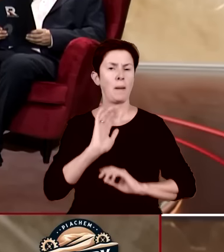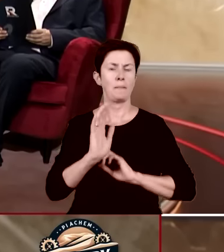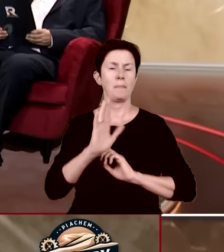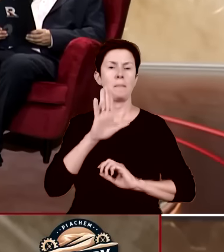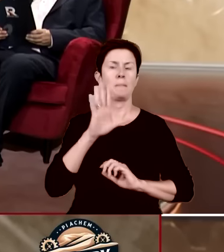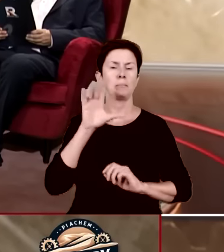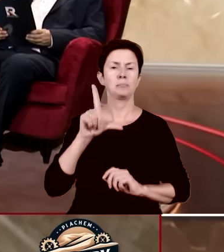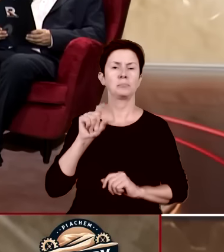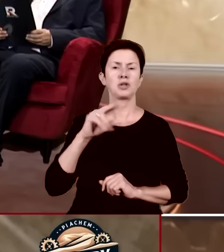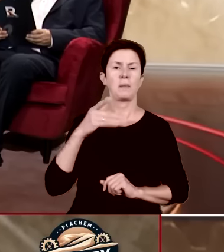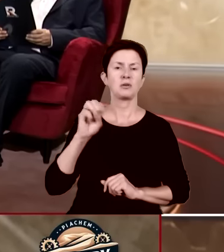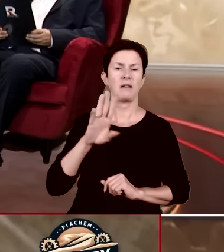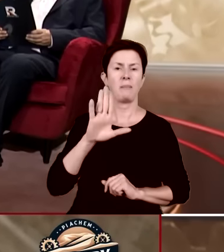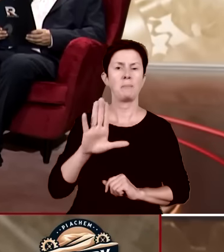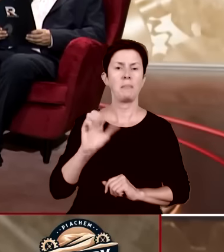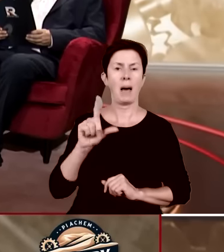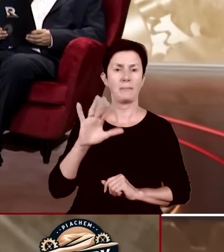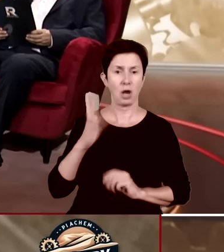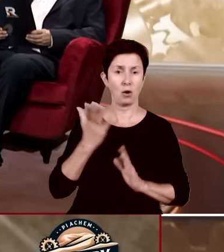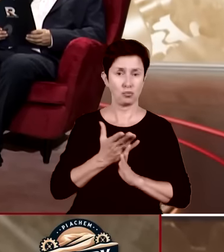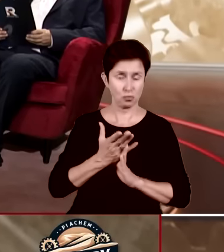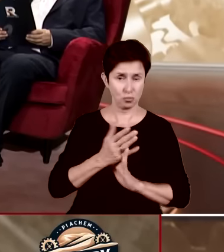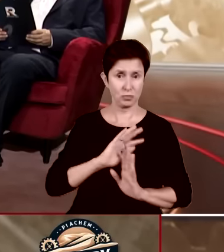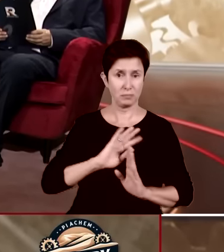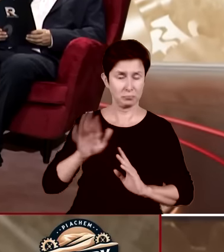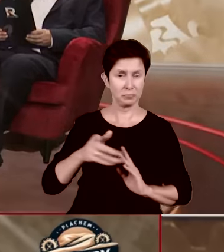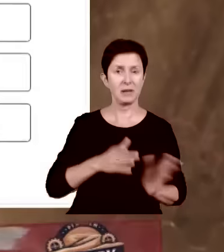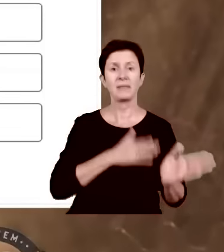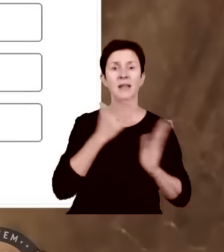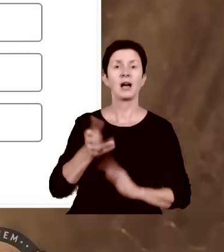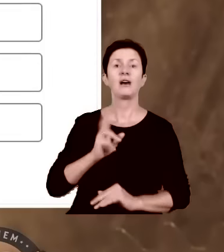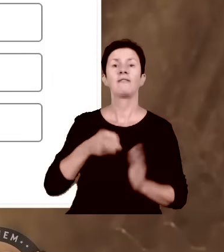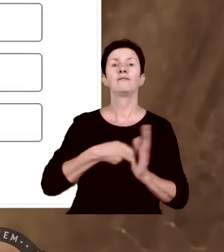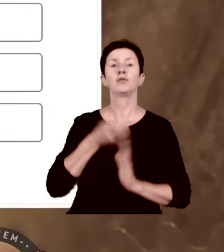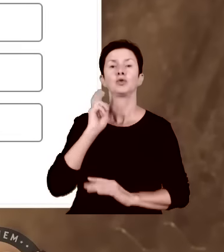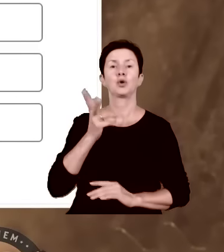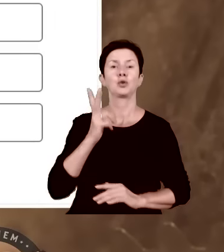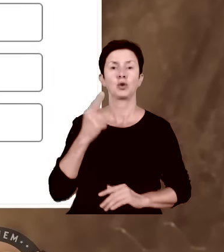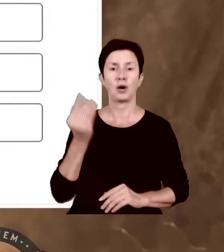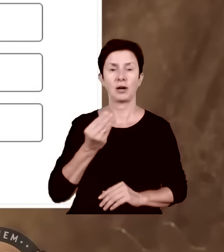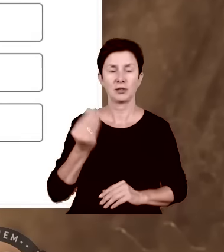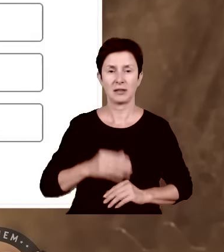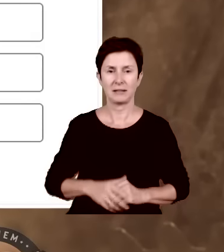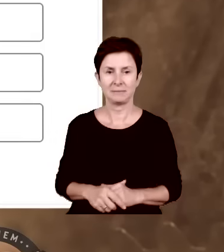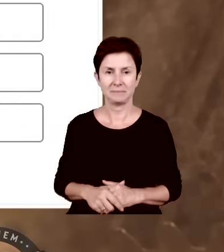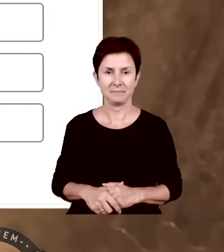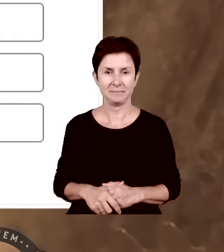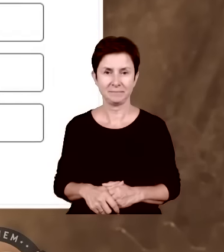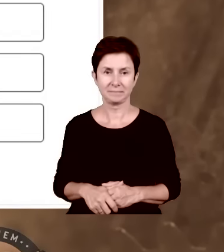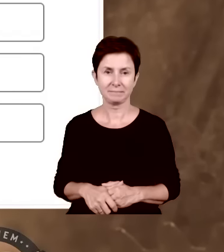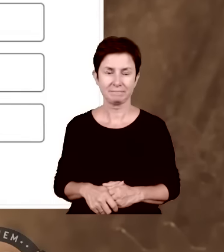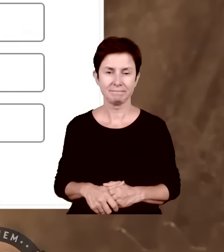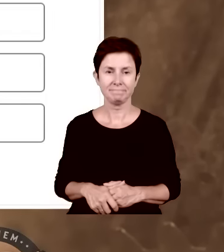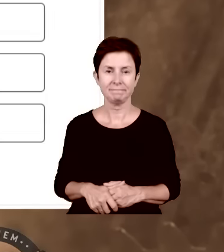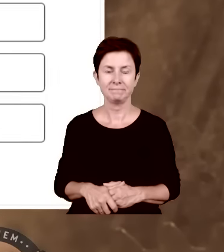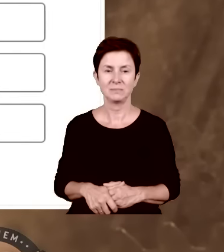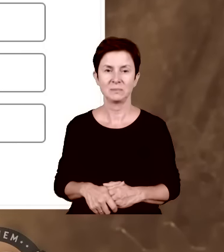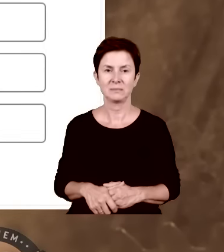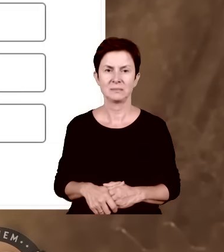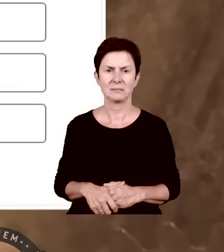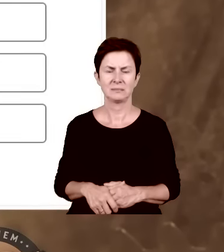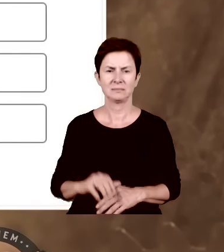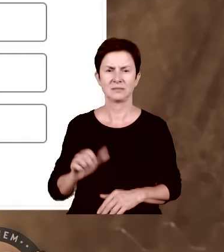kto jeszcze po Przemysławie Babiarzu zostanie wyrzucony z telewizji, z tej neotelewizji polskiej? I